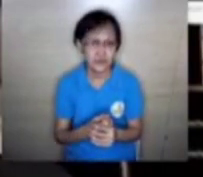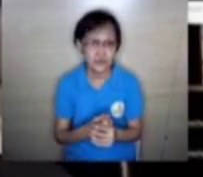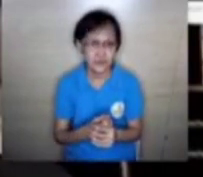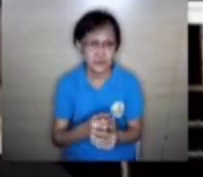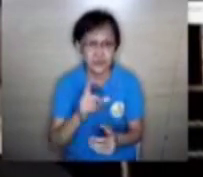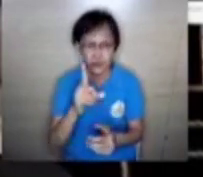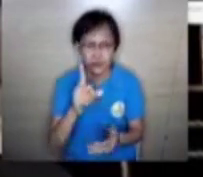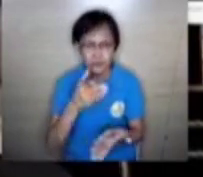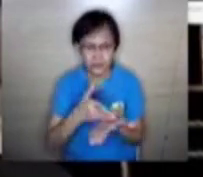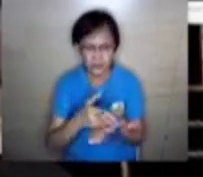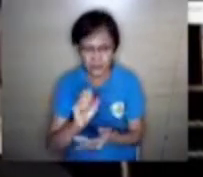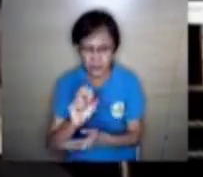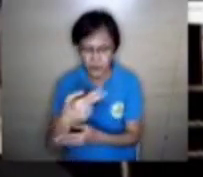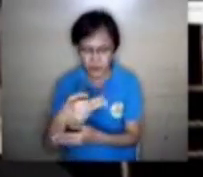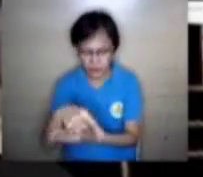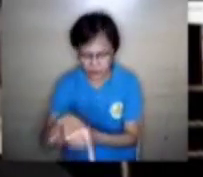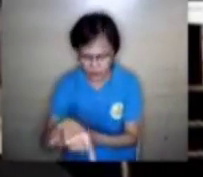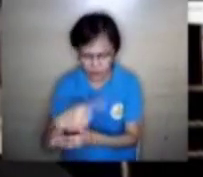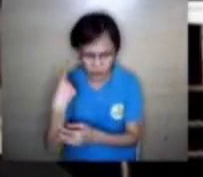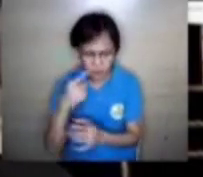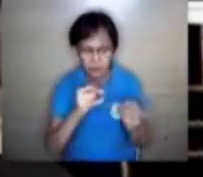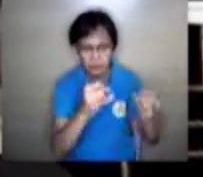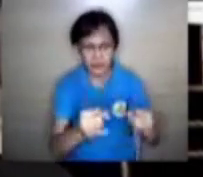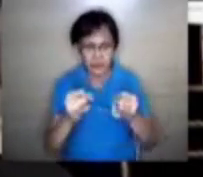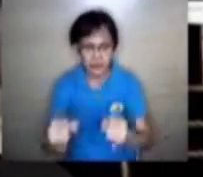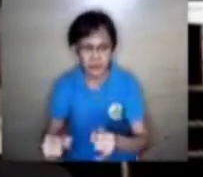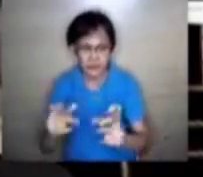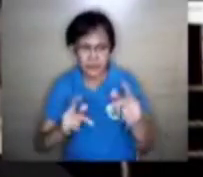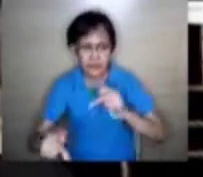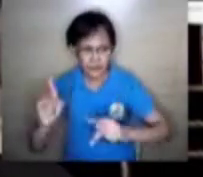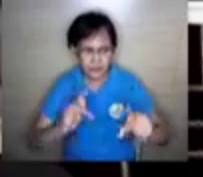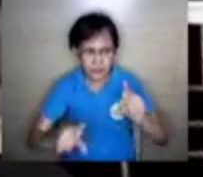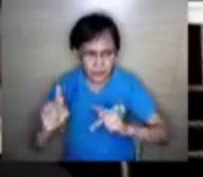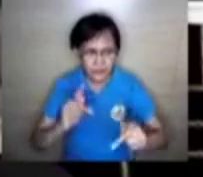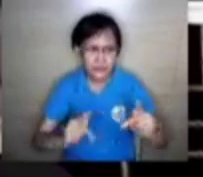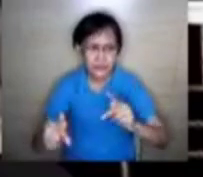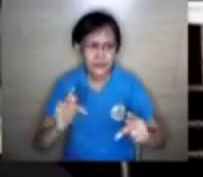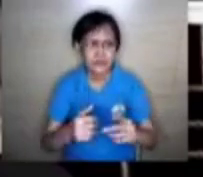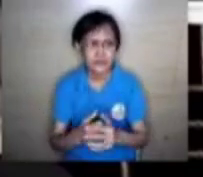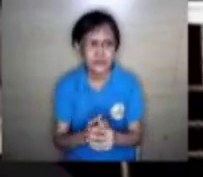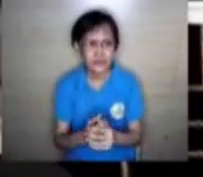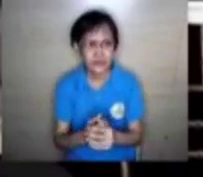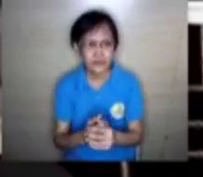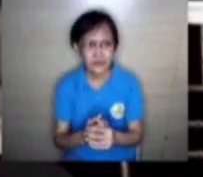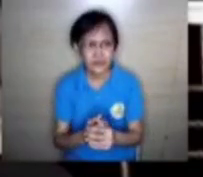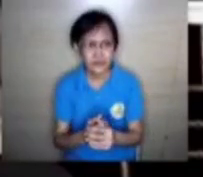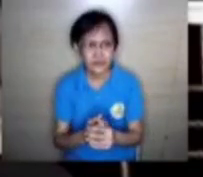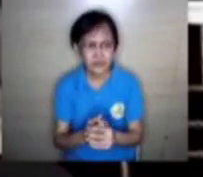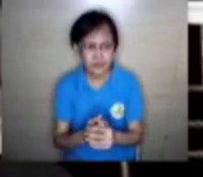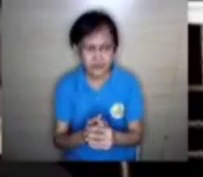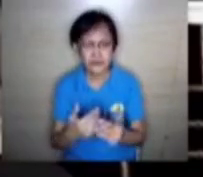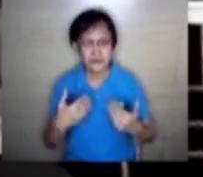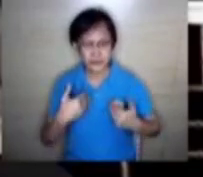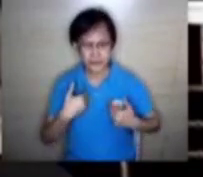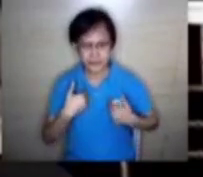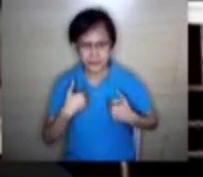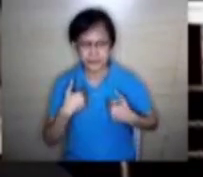shop para sa mga individuals in crisis. Masusunod ang tapat at masinop na